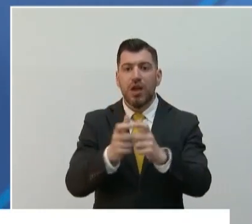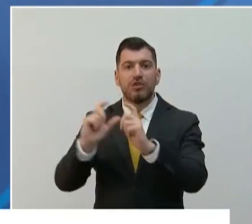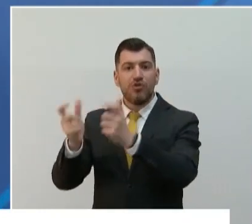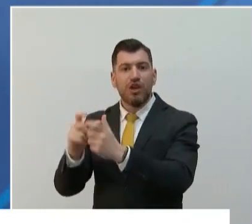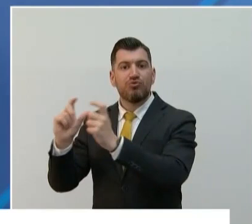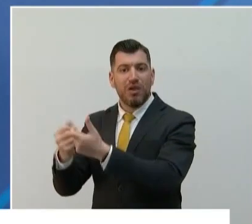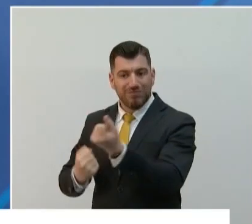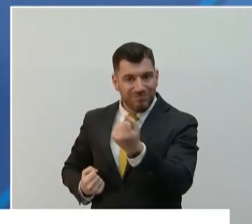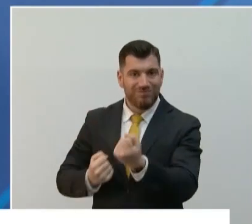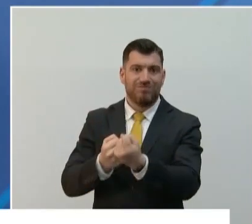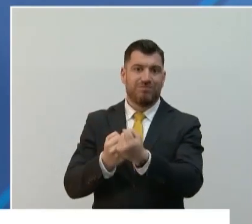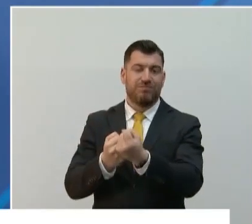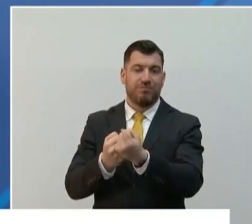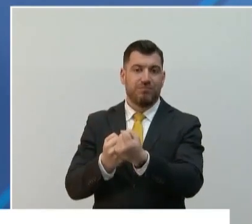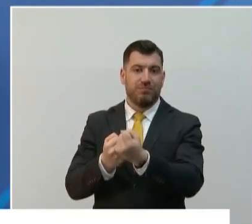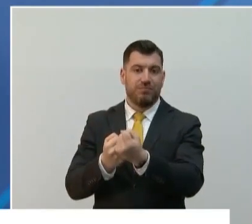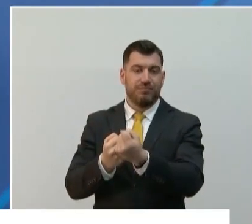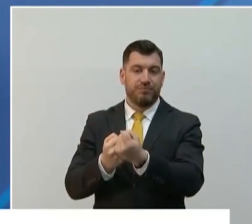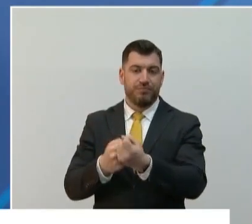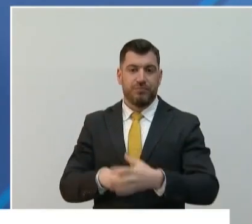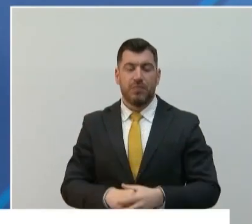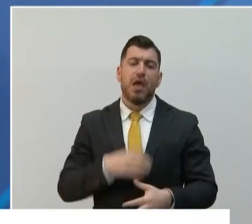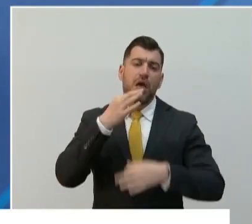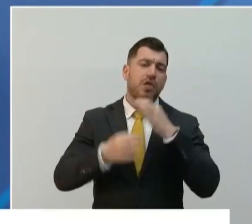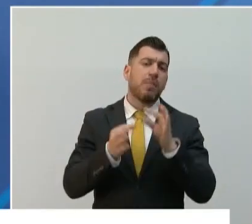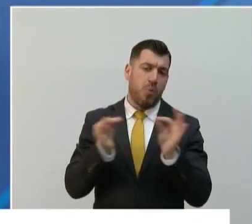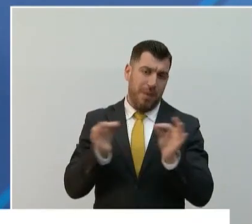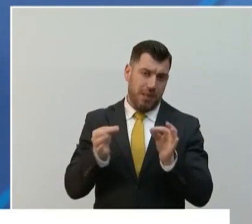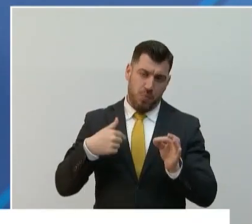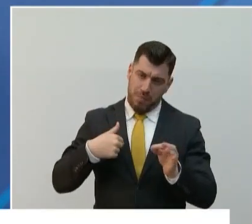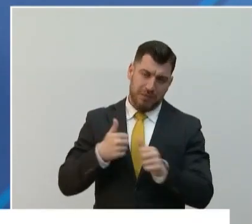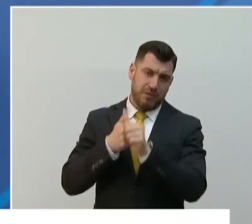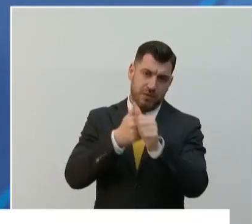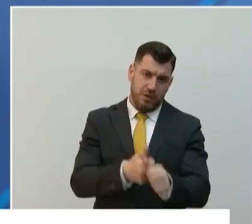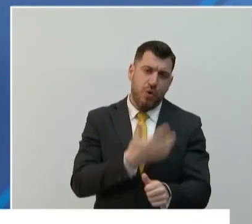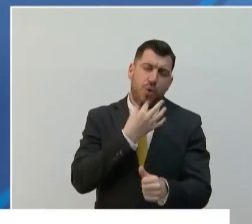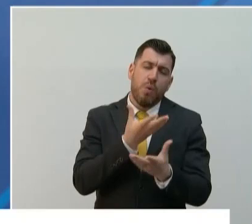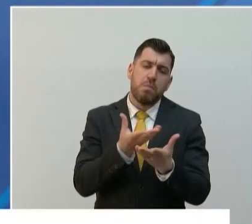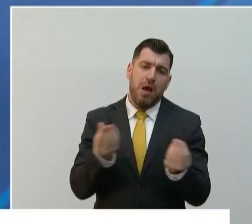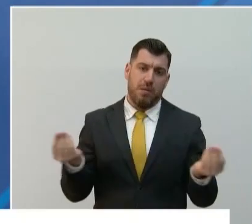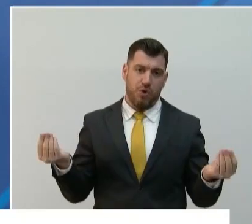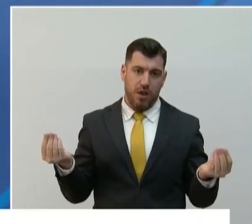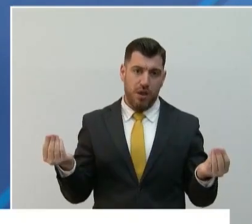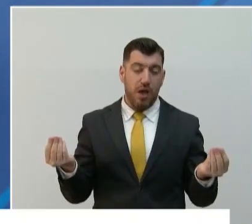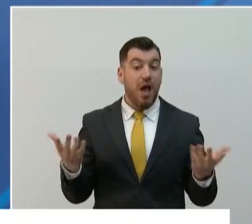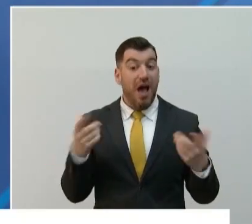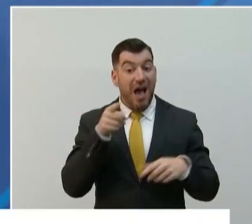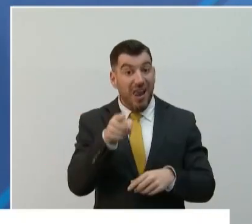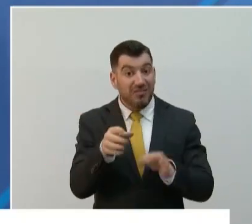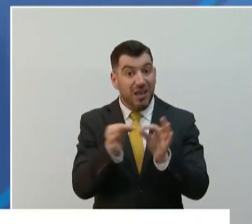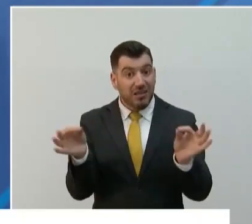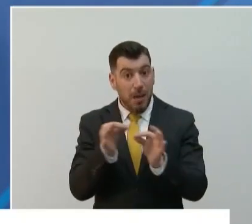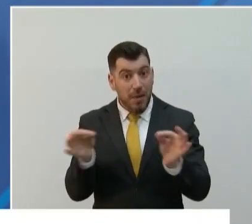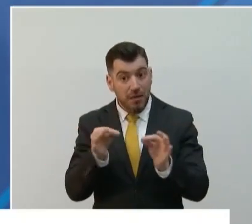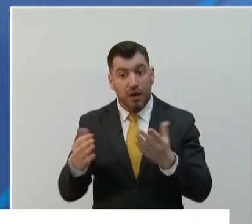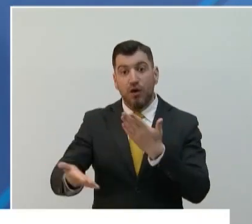όλα διότι ήταν πάρα πολλά. Μέτρα τα οποία μας επέτρεψαν να απενεργοποιήσουμε μια σειρά